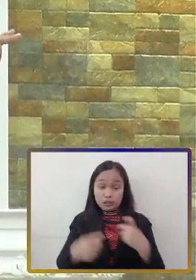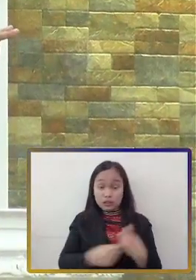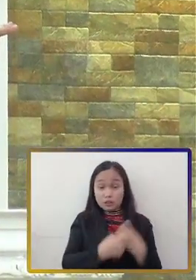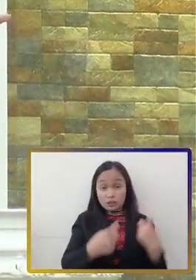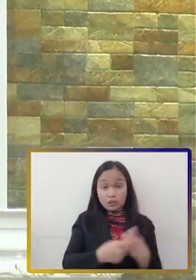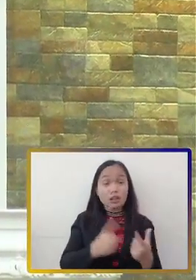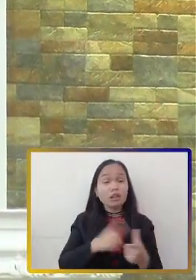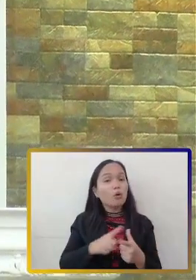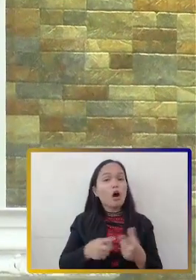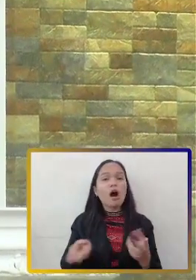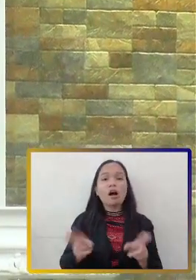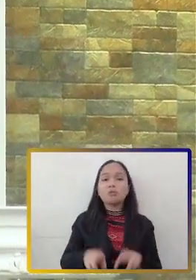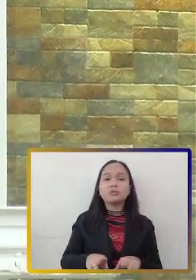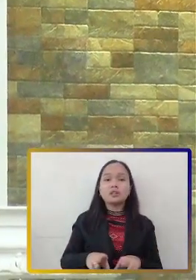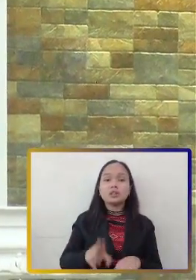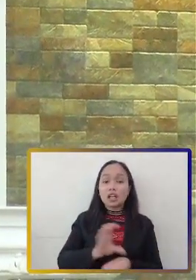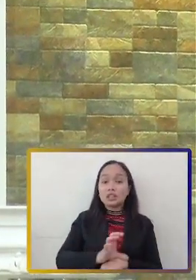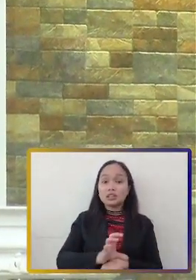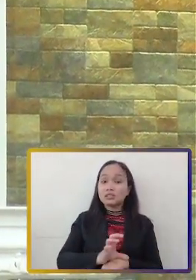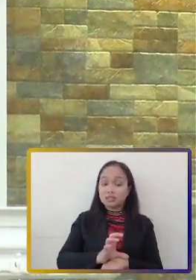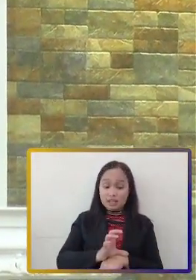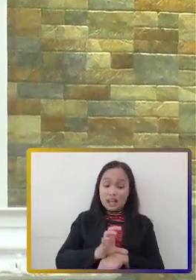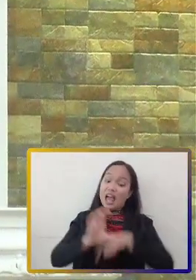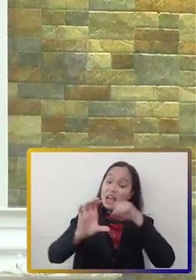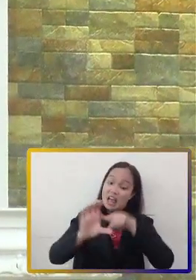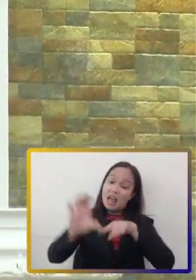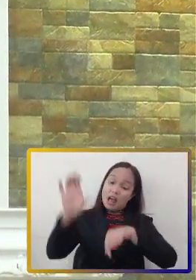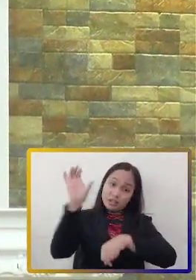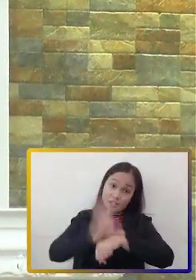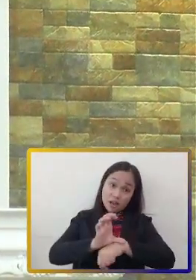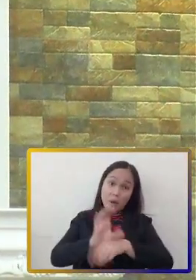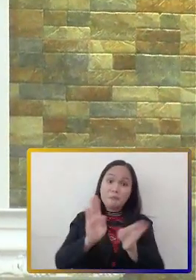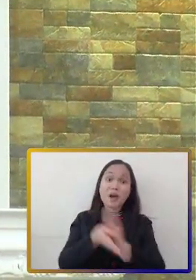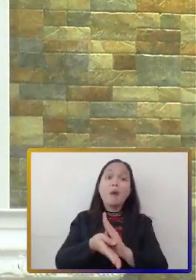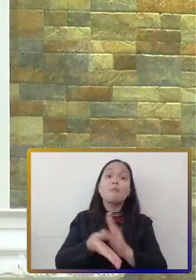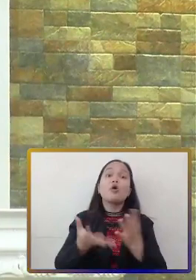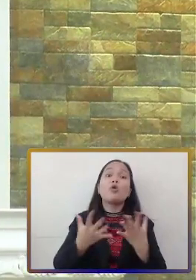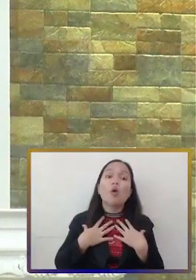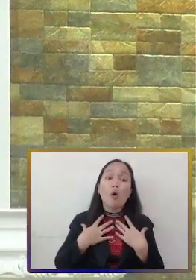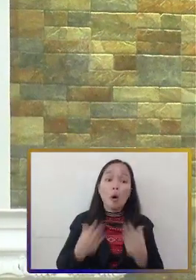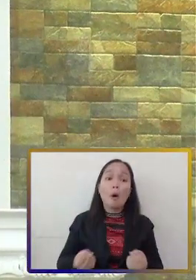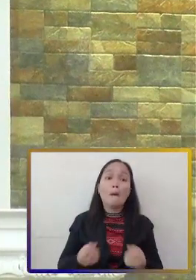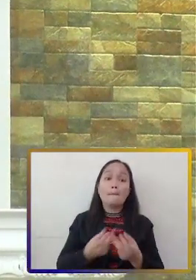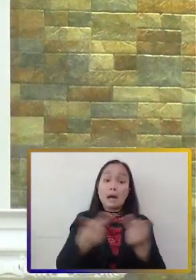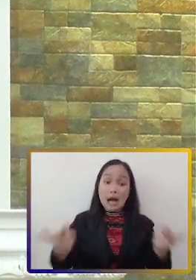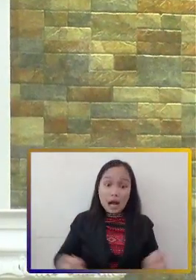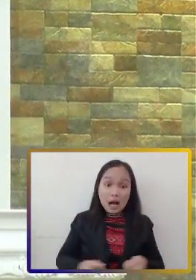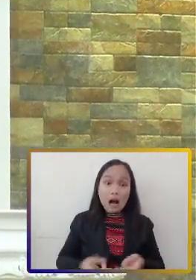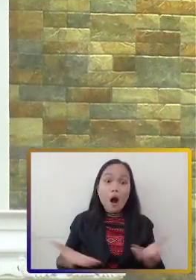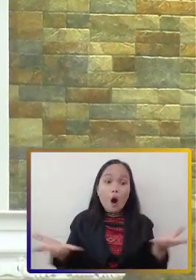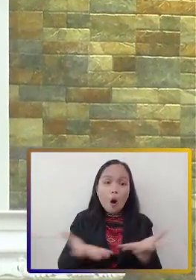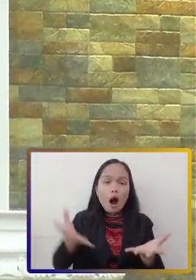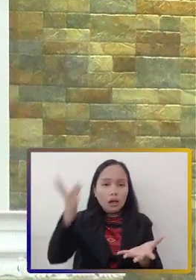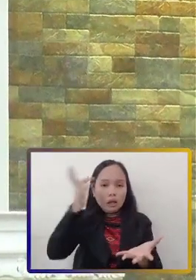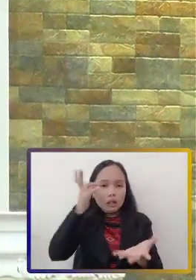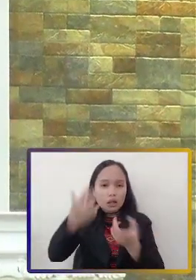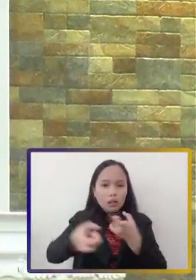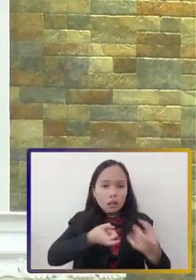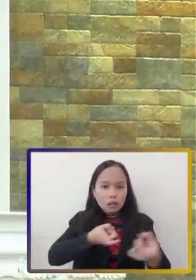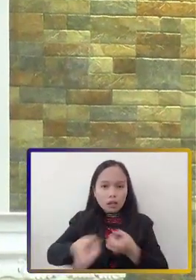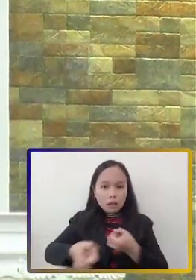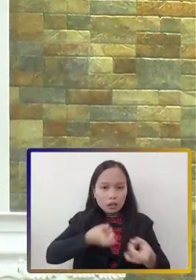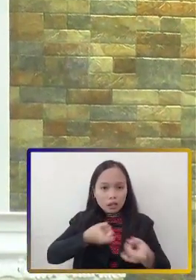become a stronghold of Satan. So you understand kung gaano katindi ito, mga